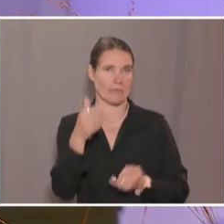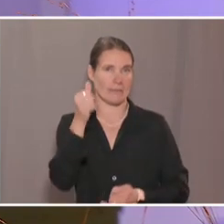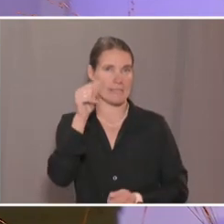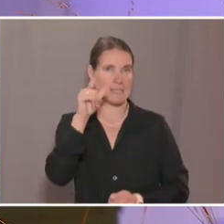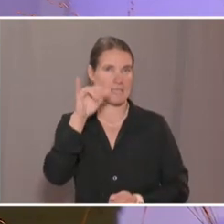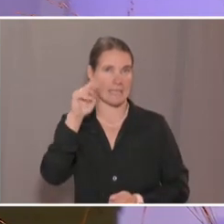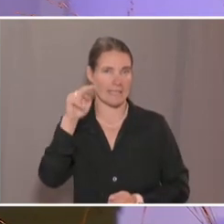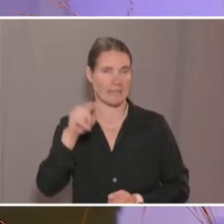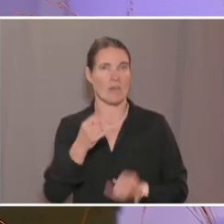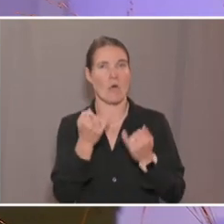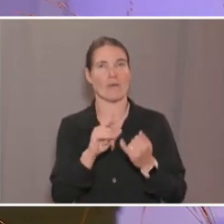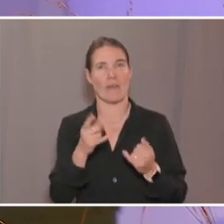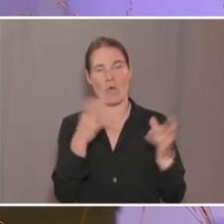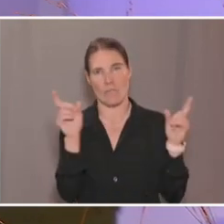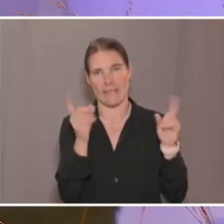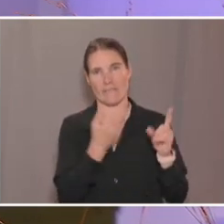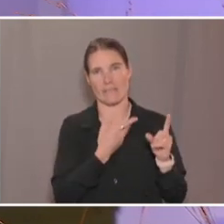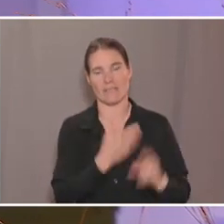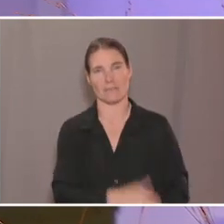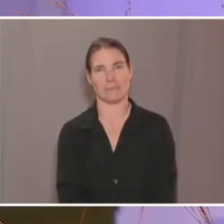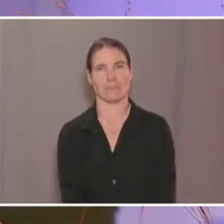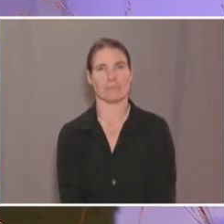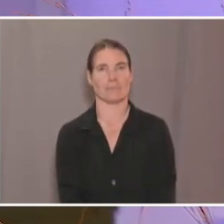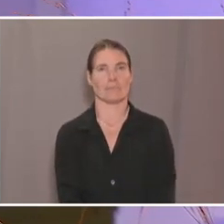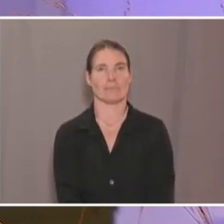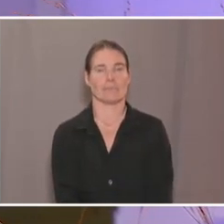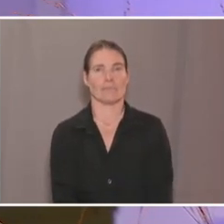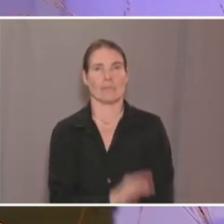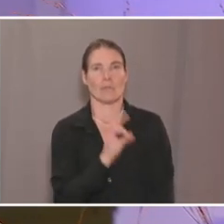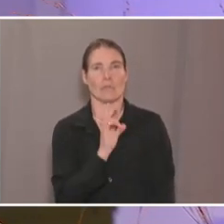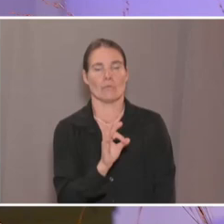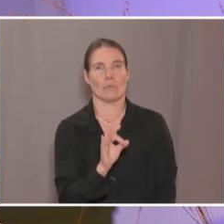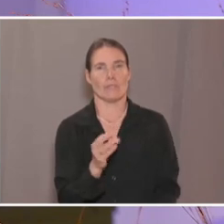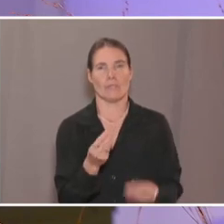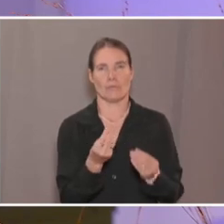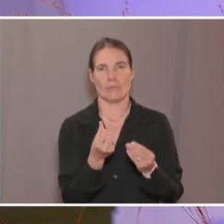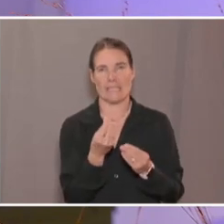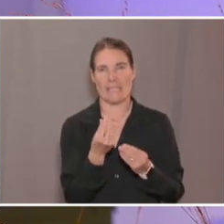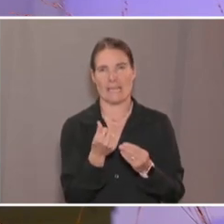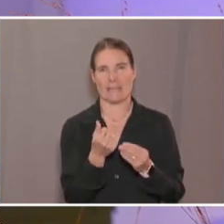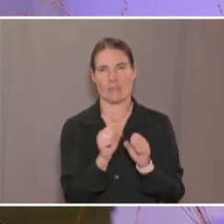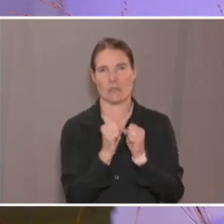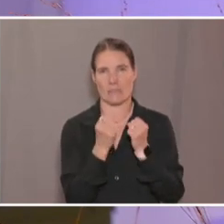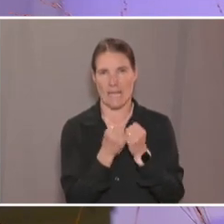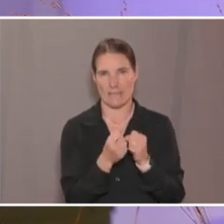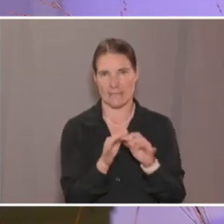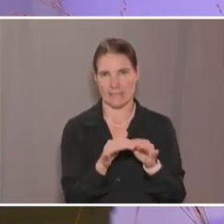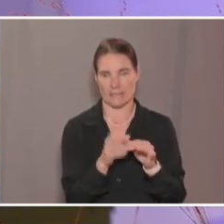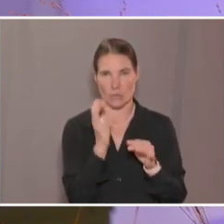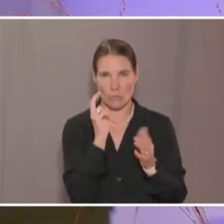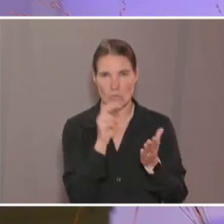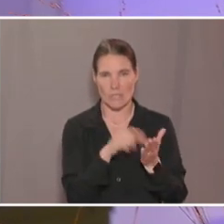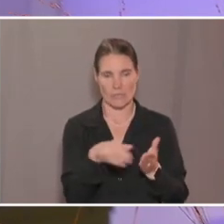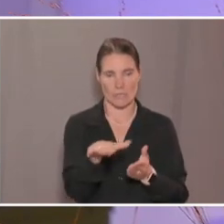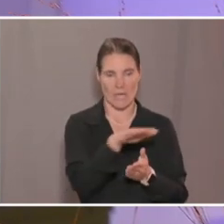das wir heute auch feiern wollen. Für eine Finanzstaatssekretärin, die auch zuständig ist für den Landesbau und